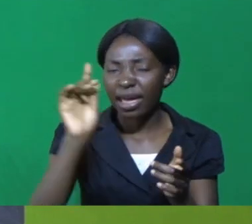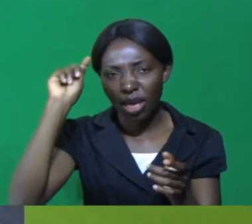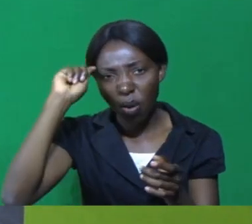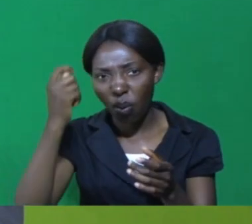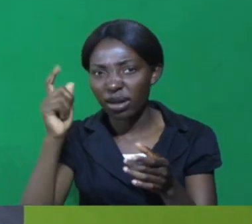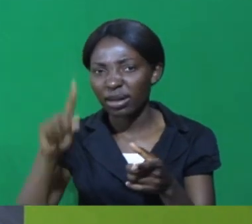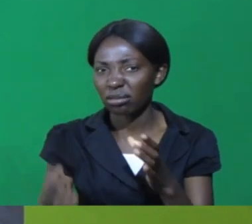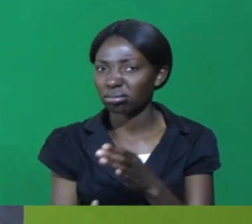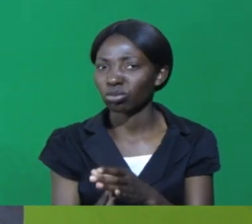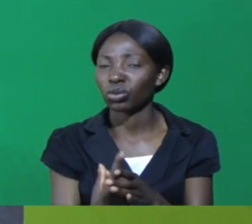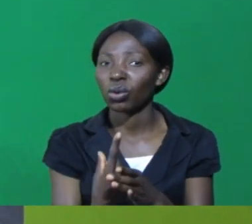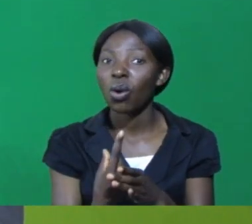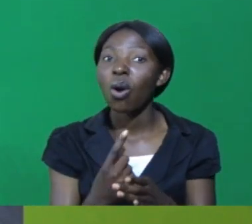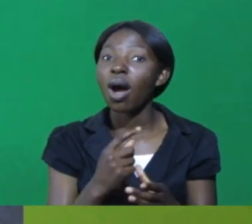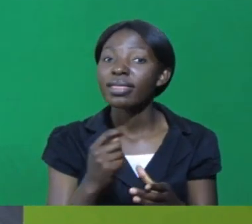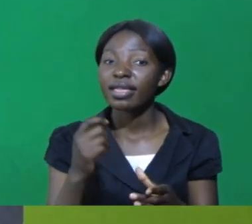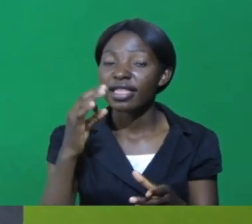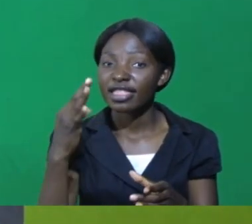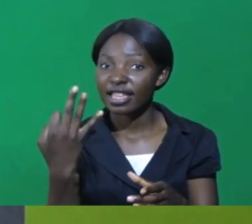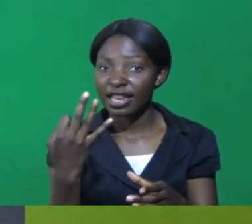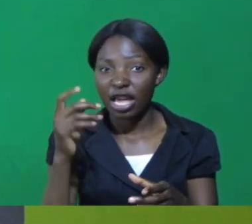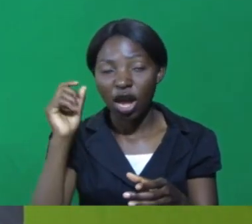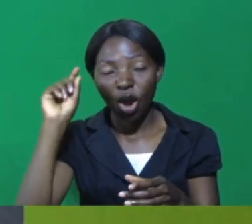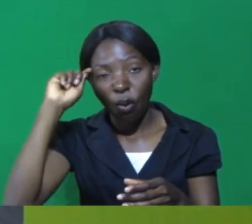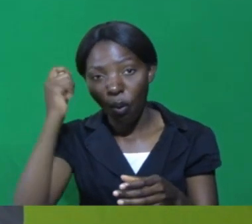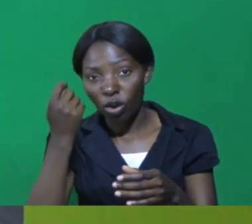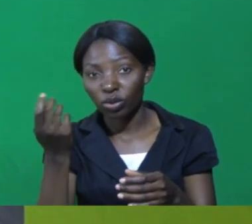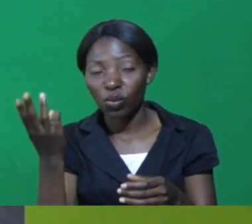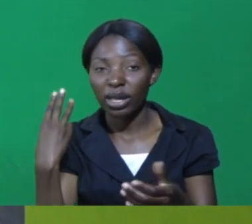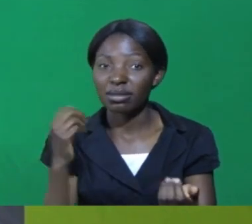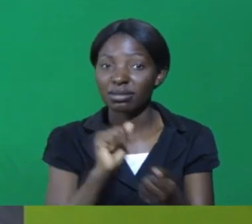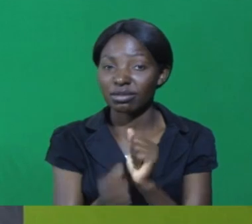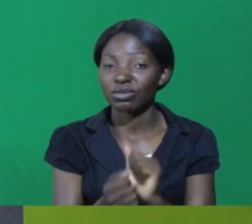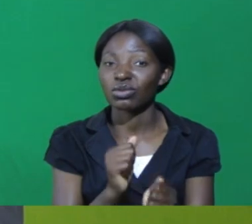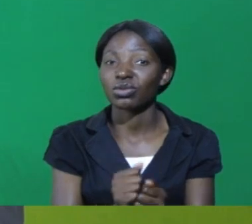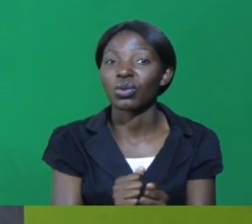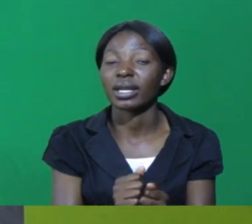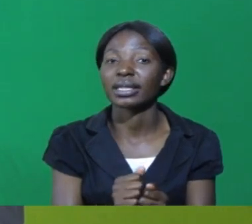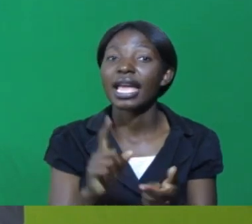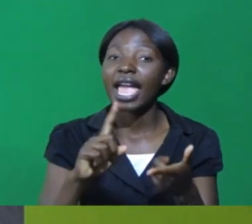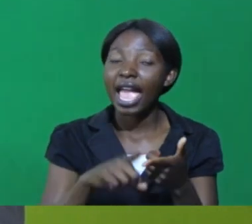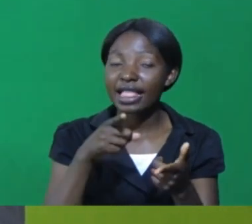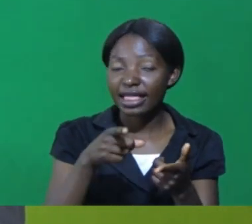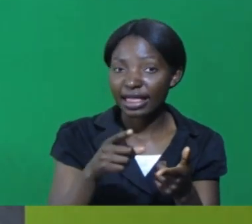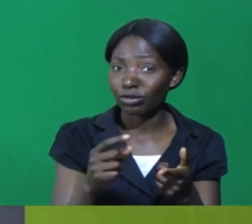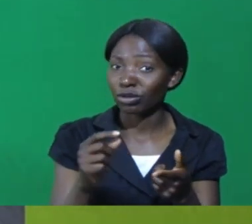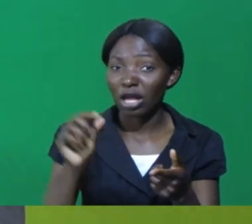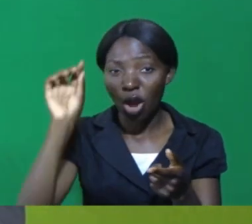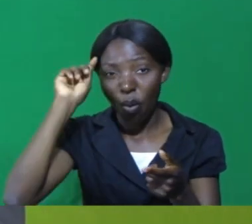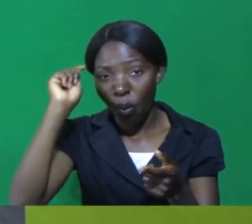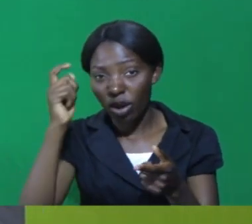rwakazobuda, dzimwe nyanga 3 dzikaparadzwa pamberi parwo. Irwo runyanga rwakanga